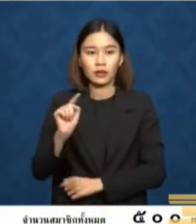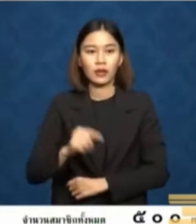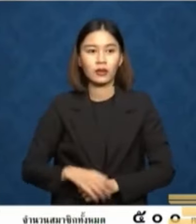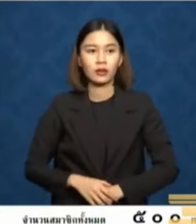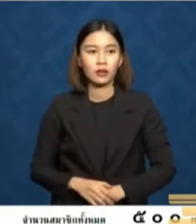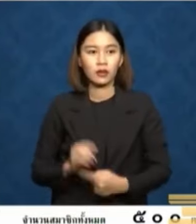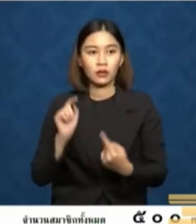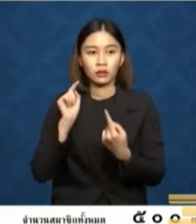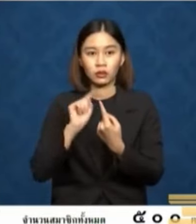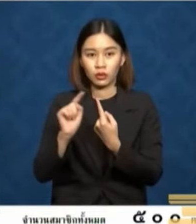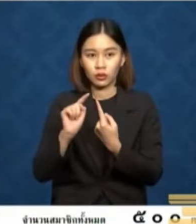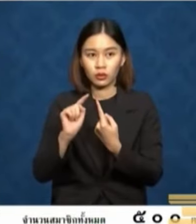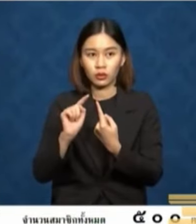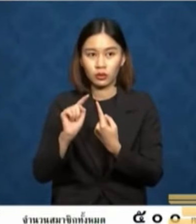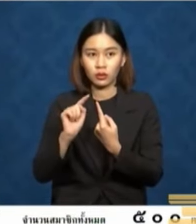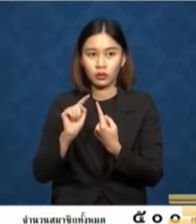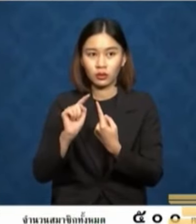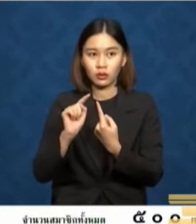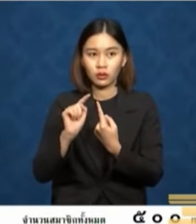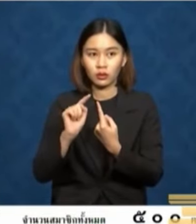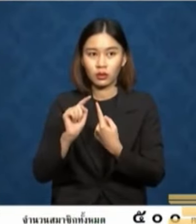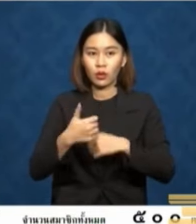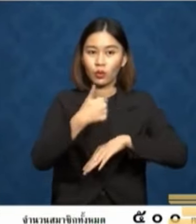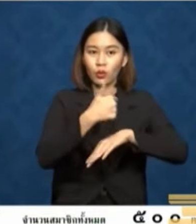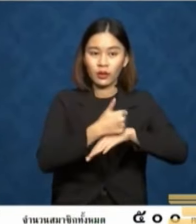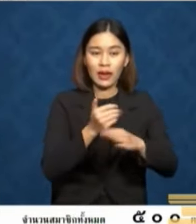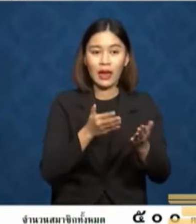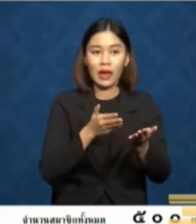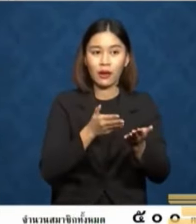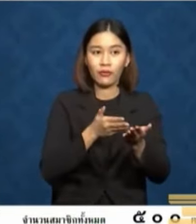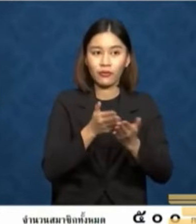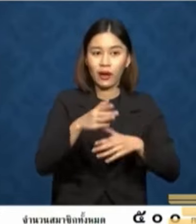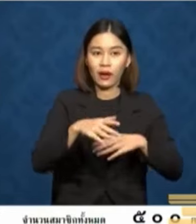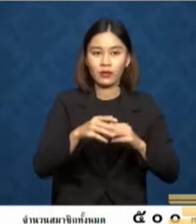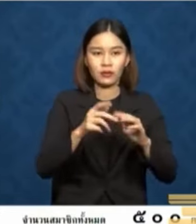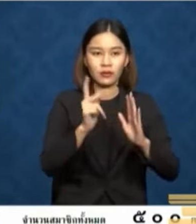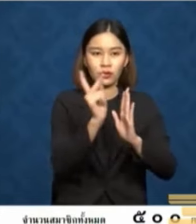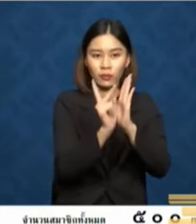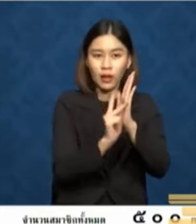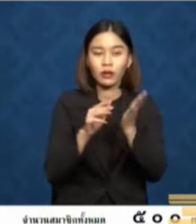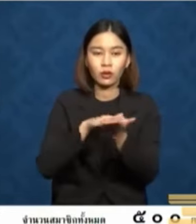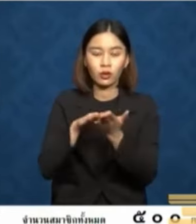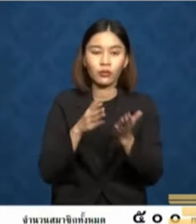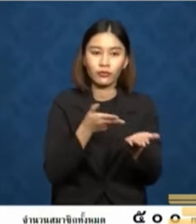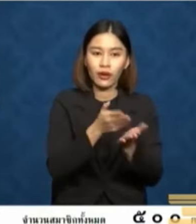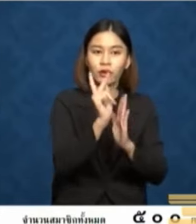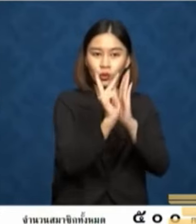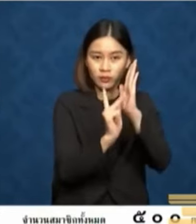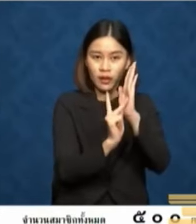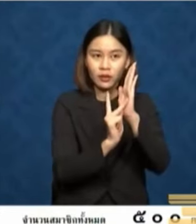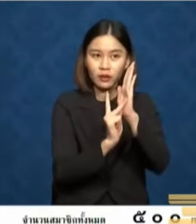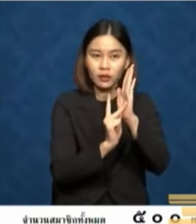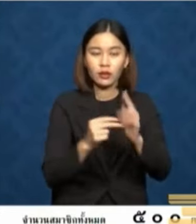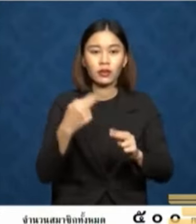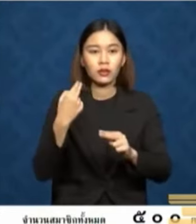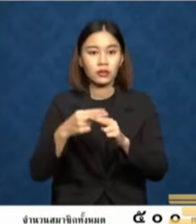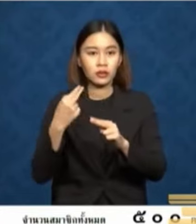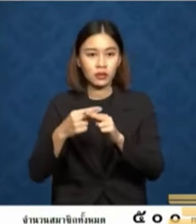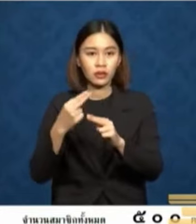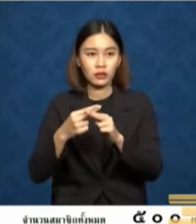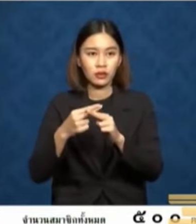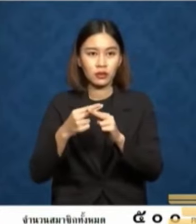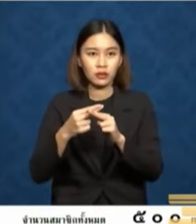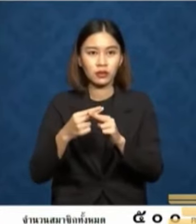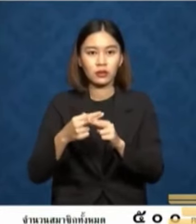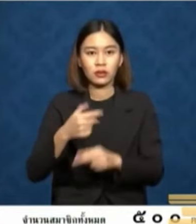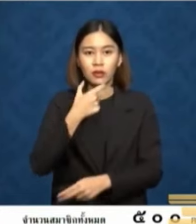จากกรณีที่ประมุขฝ่ายบริหารประมุขฝ่ายนิติบัญญัติขอประธานโทษขออนุญาตเอ่ยนามท่านปฏิพัฒน์